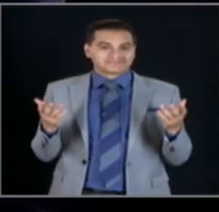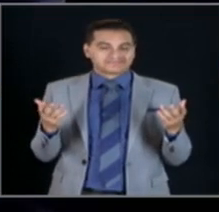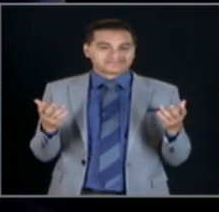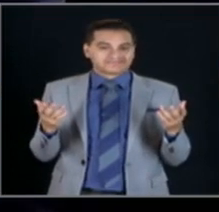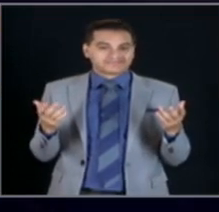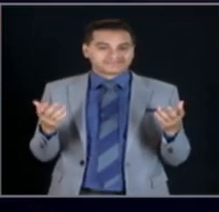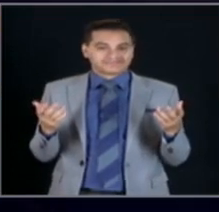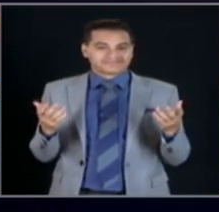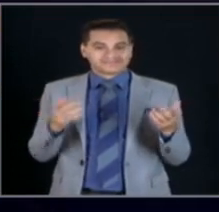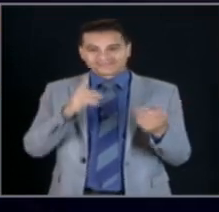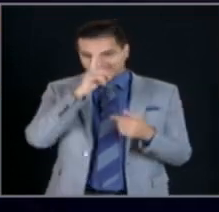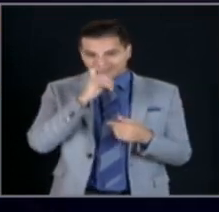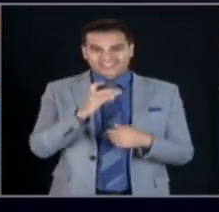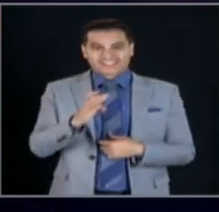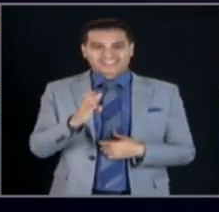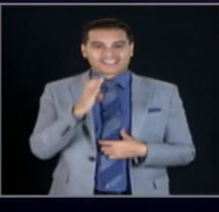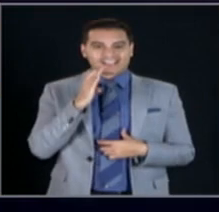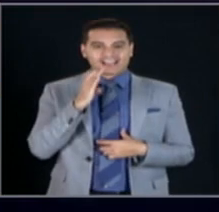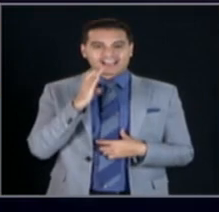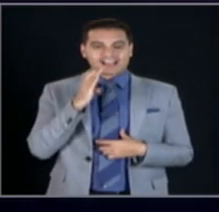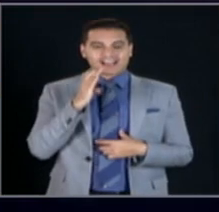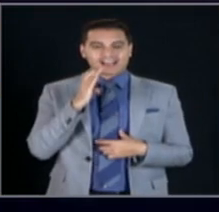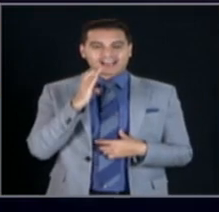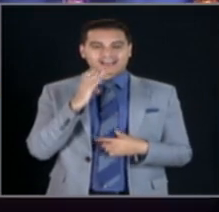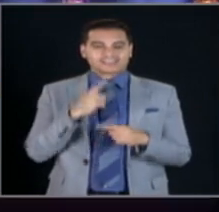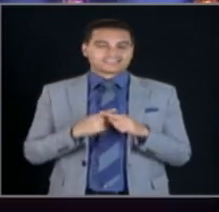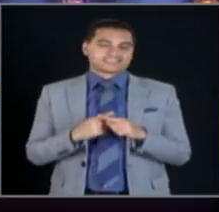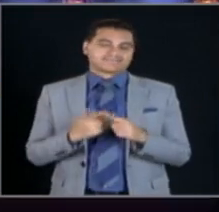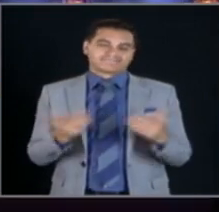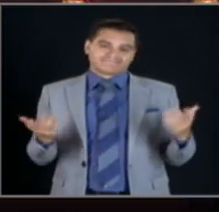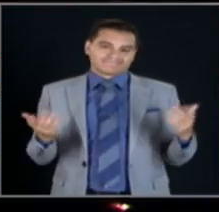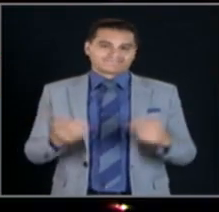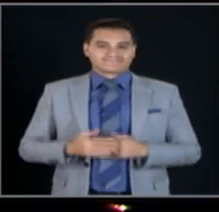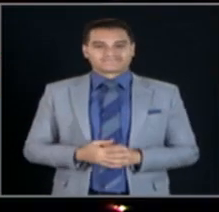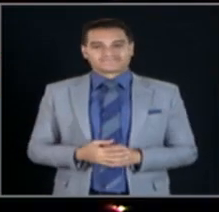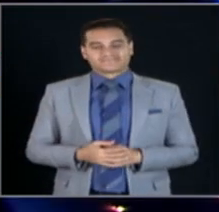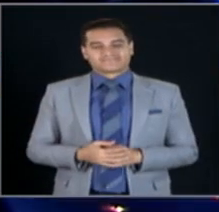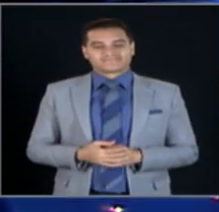في كلامه قطر اجابه خاطئه